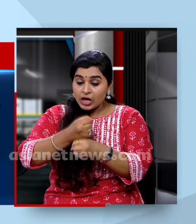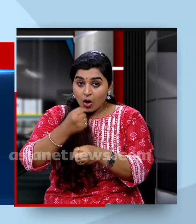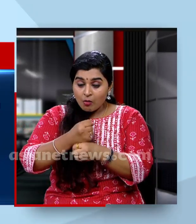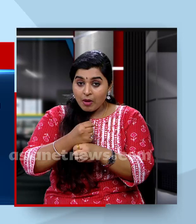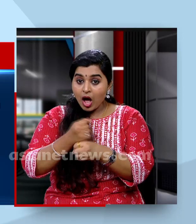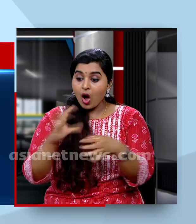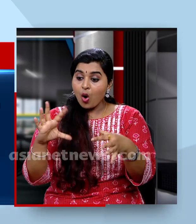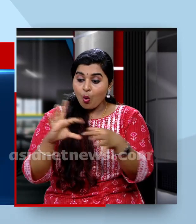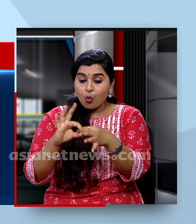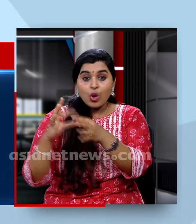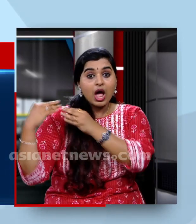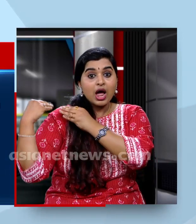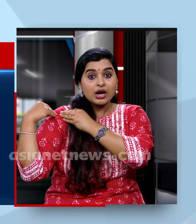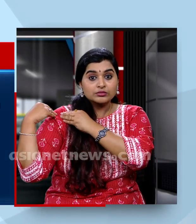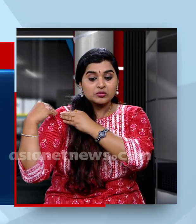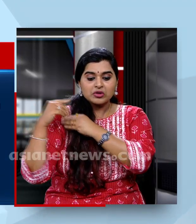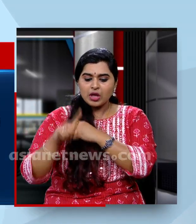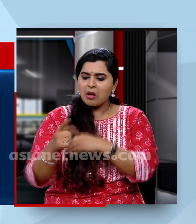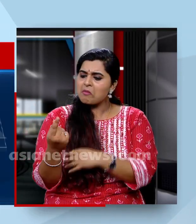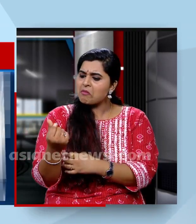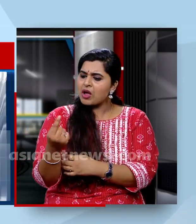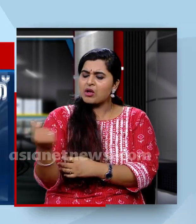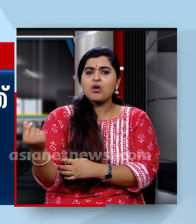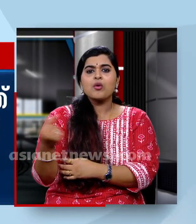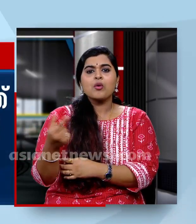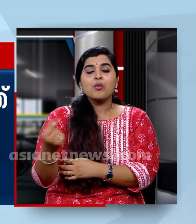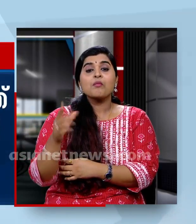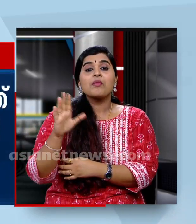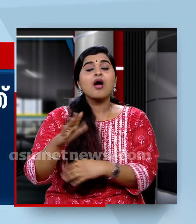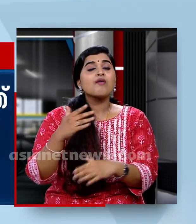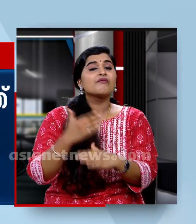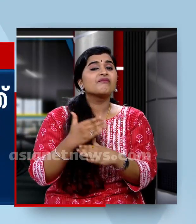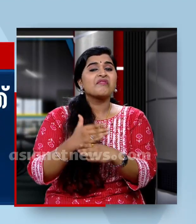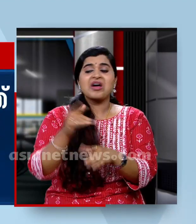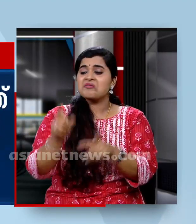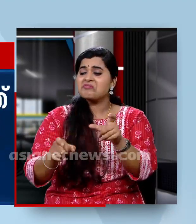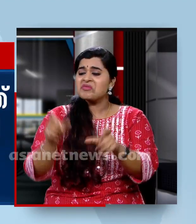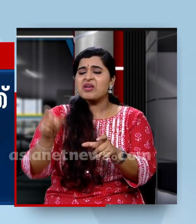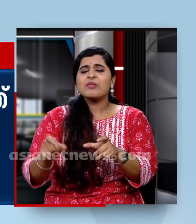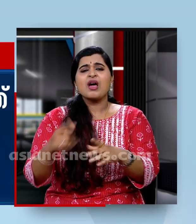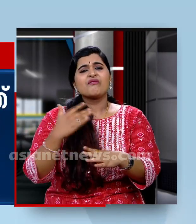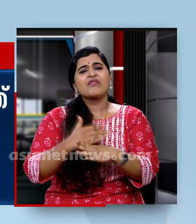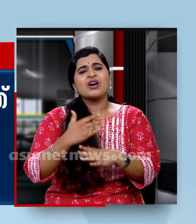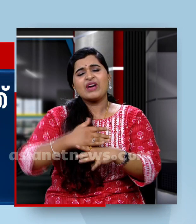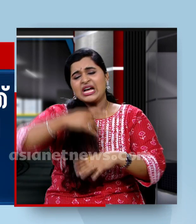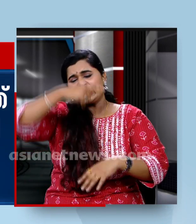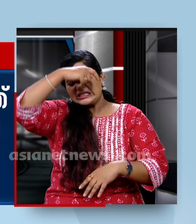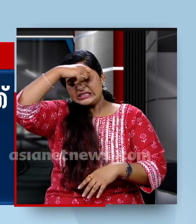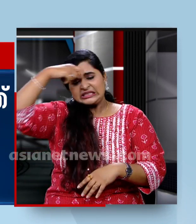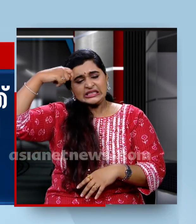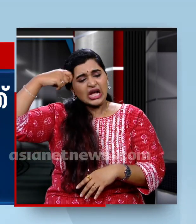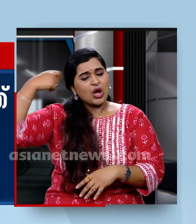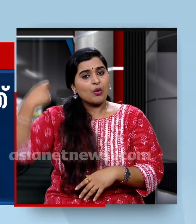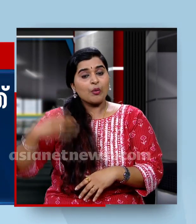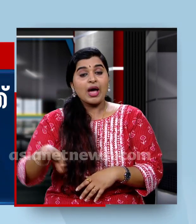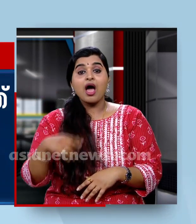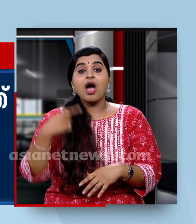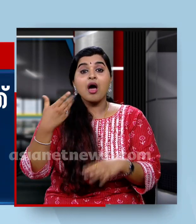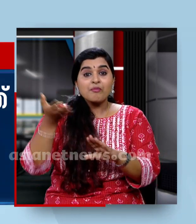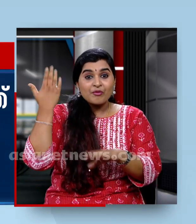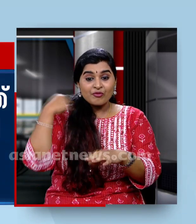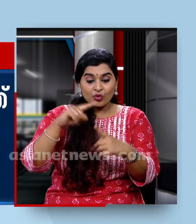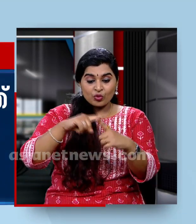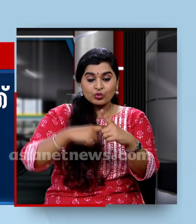എന്നാണ് പറഞ്ഞത്. ജീവനക്കാർ ഇപ്പോഴും തലങ്ങും വിലങ്ങും വണ്ടി ഓടിക്കുന്നുണ്ട്. ഓണക്കാലമാണ് വരുന്നത്. അതുകൊണ്ട് ജൂലൈ മാസത്തെ ശമ്പളമെങ്കിലും മുഴുവൻ ആ വേഗത്തിൽ